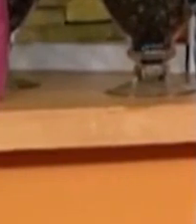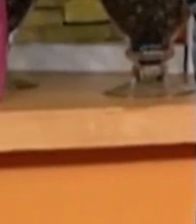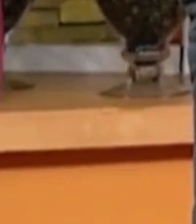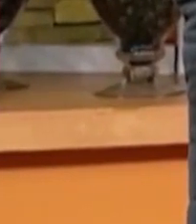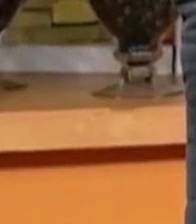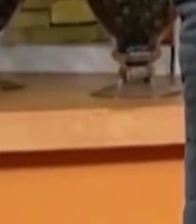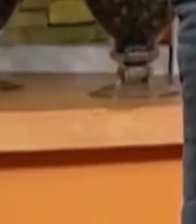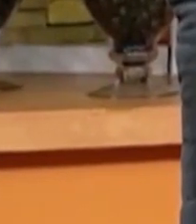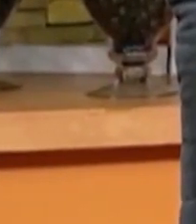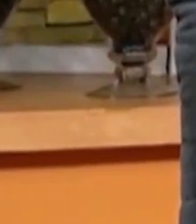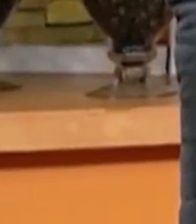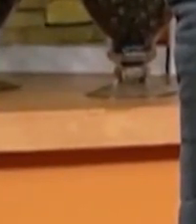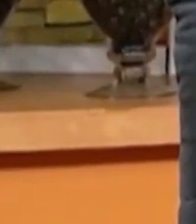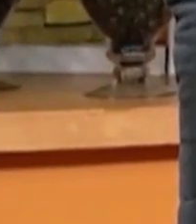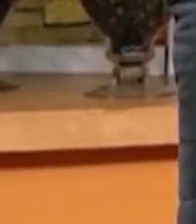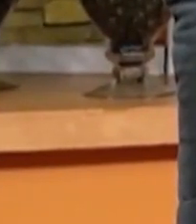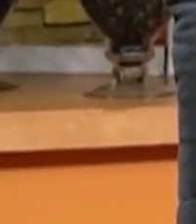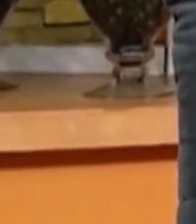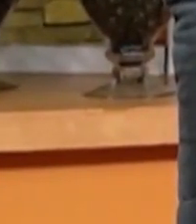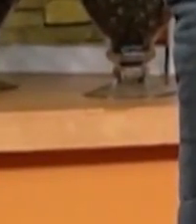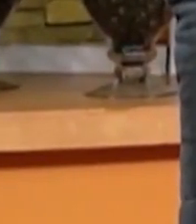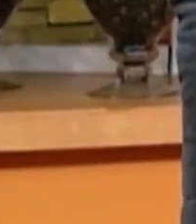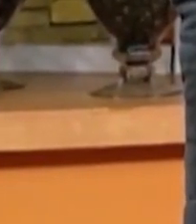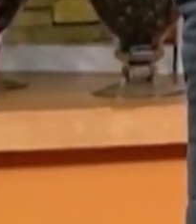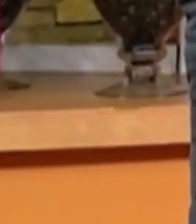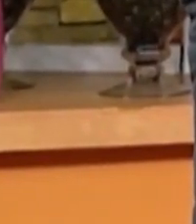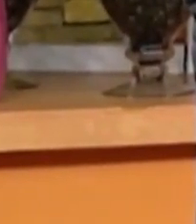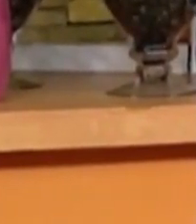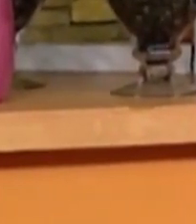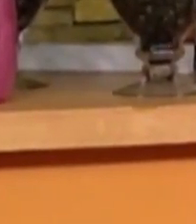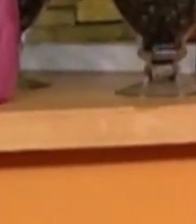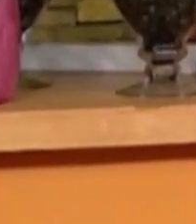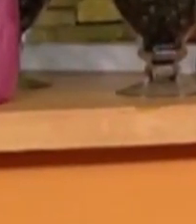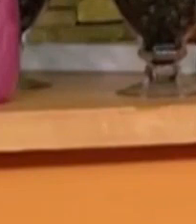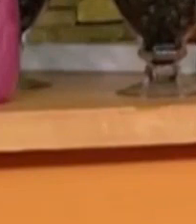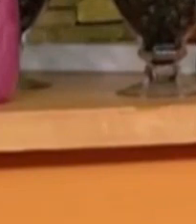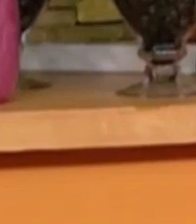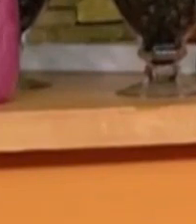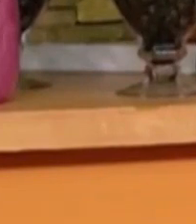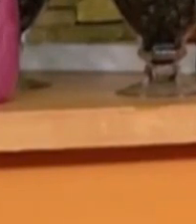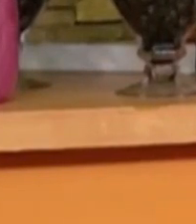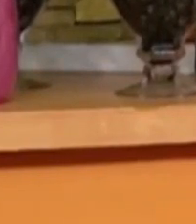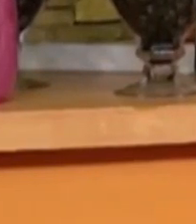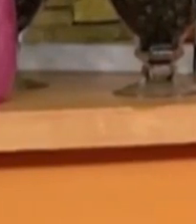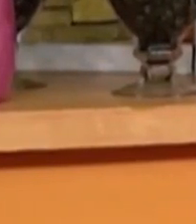ang subscribe button. At sa mga kapuso abroad, maaari kaming masubaybayan